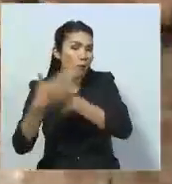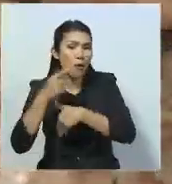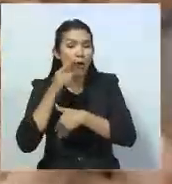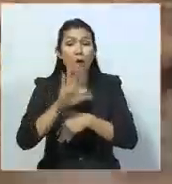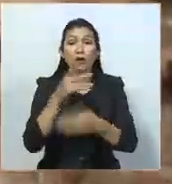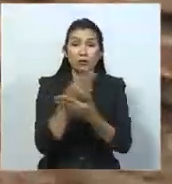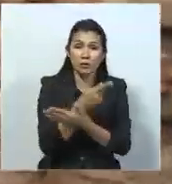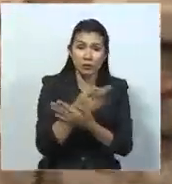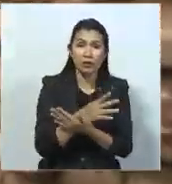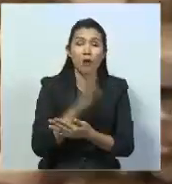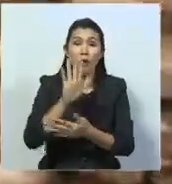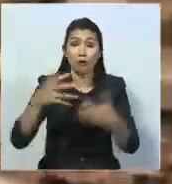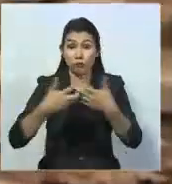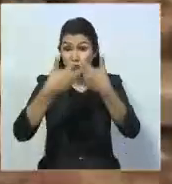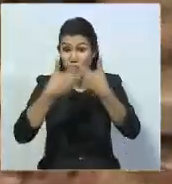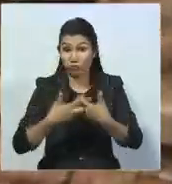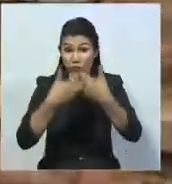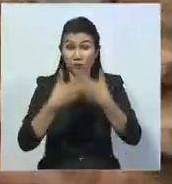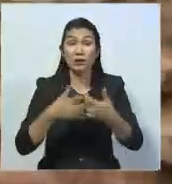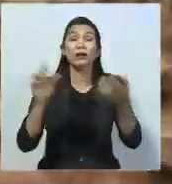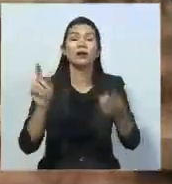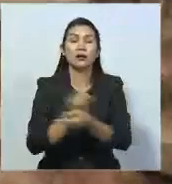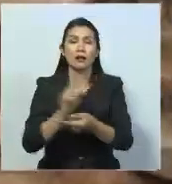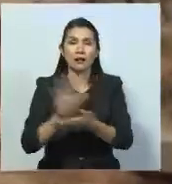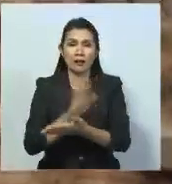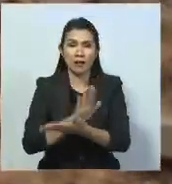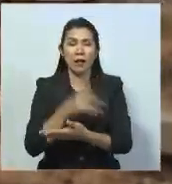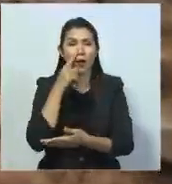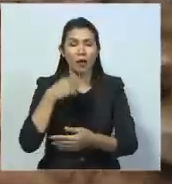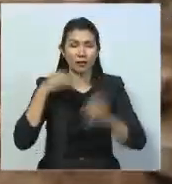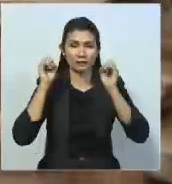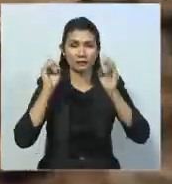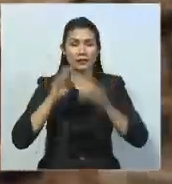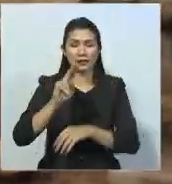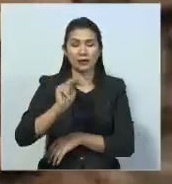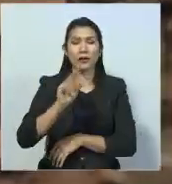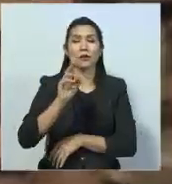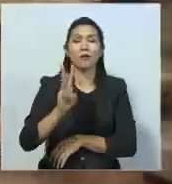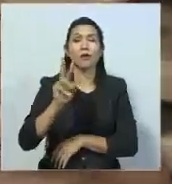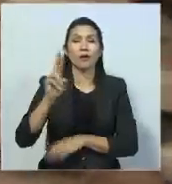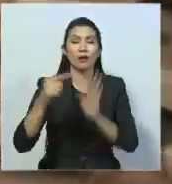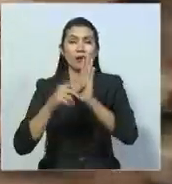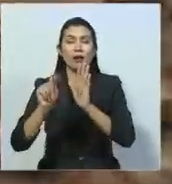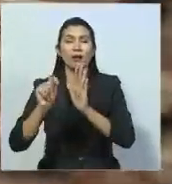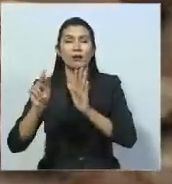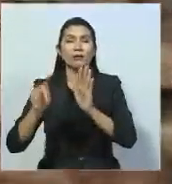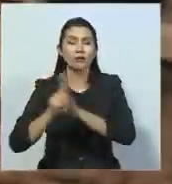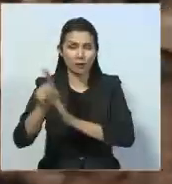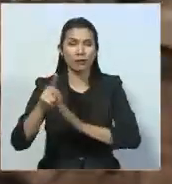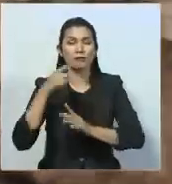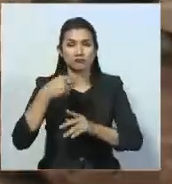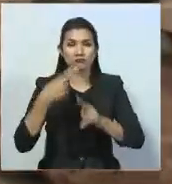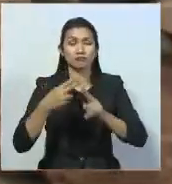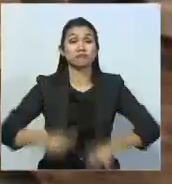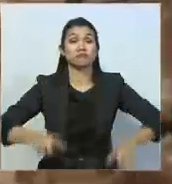การและความเป็นมาของโรงงานกระดาษจากอาจารย์นวรัตน์พงไพบูลย์ศิลปินแห่งชาติซึ่งเป็นชาวจังหวัดกาญจนบุรีค่ะโร